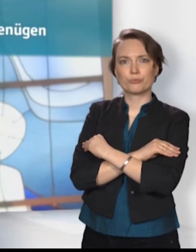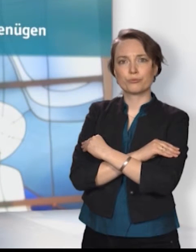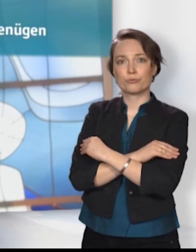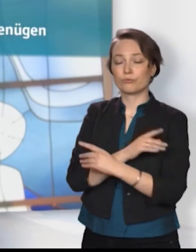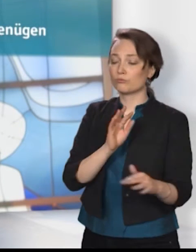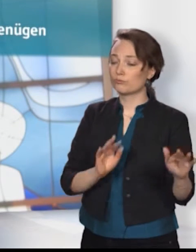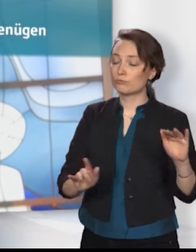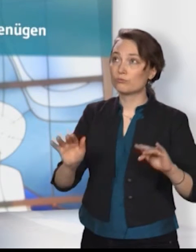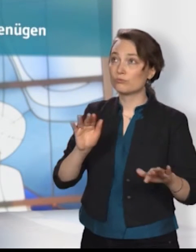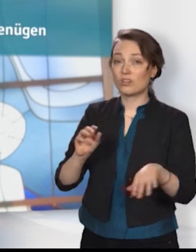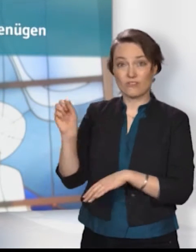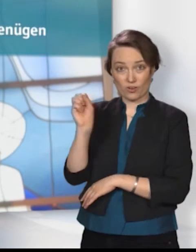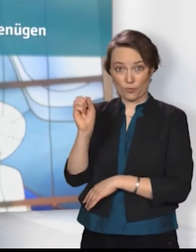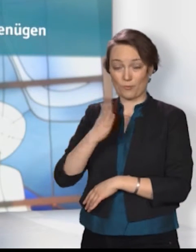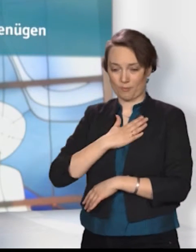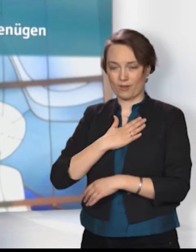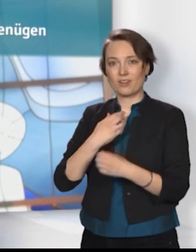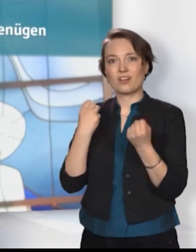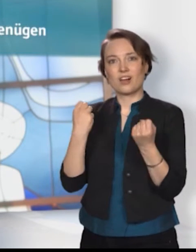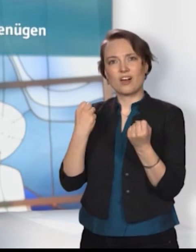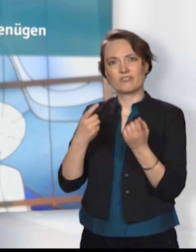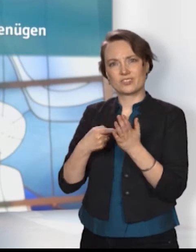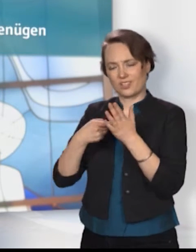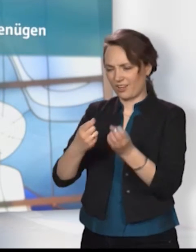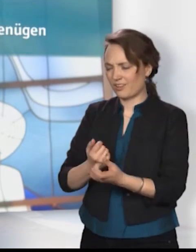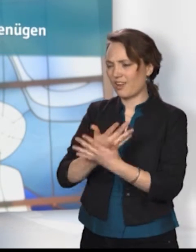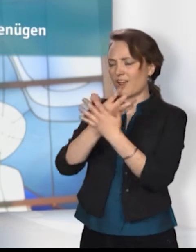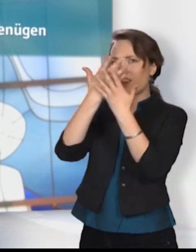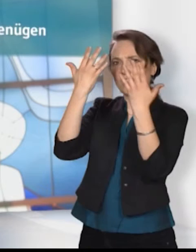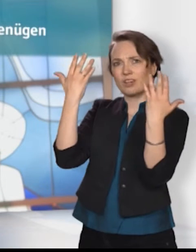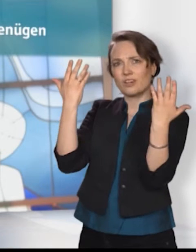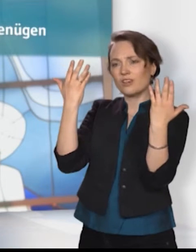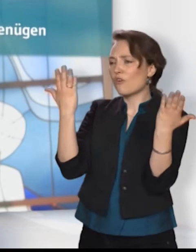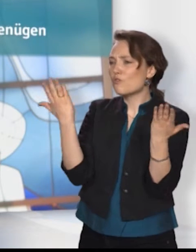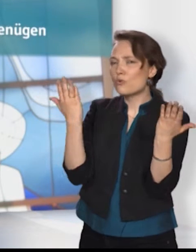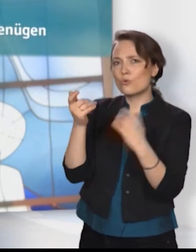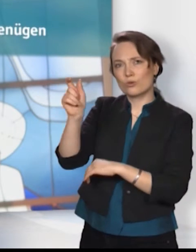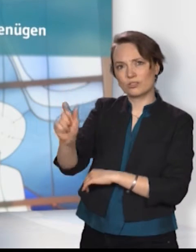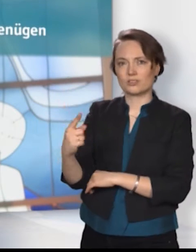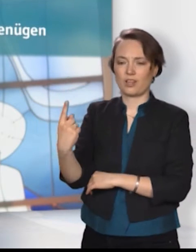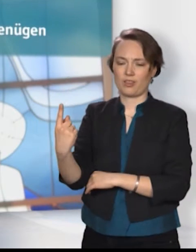Denn meine Kraft ist in den Schwachen mächtig und stark.